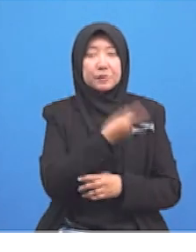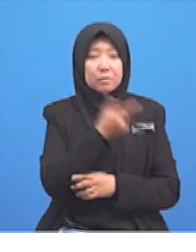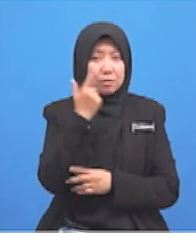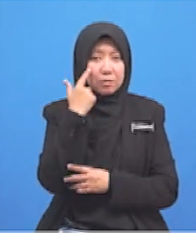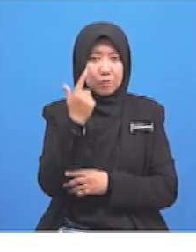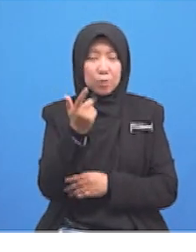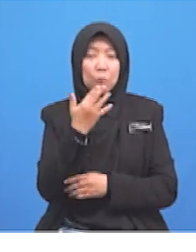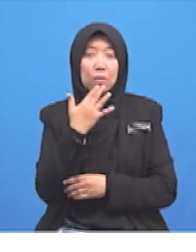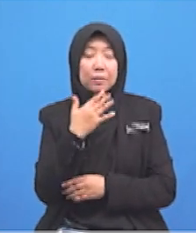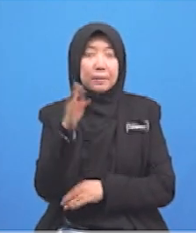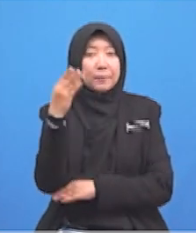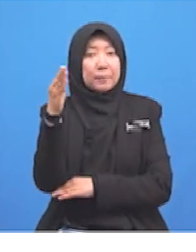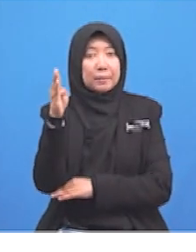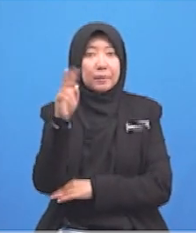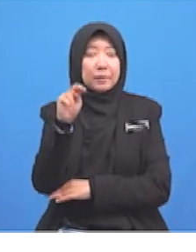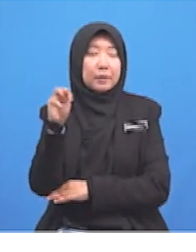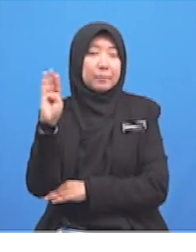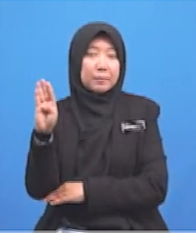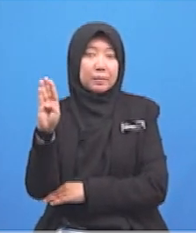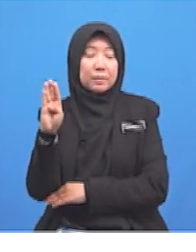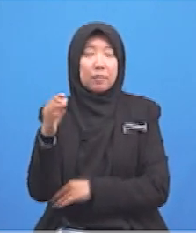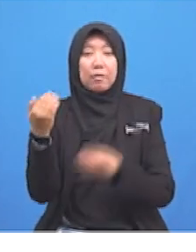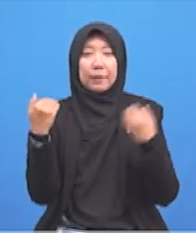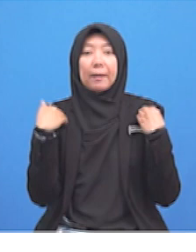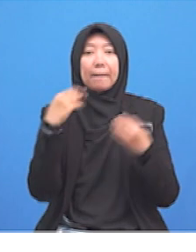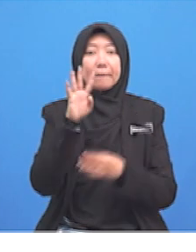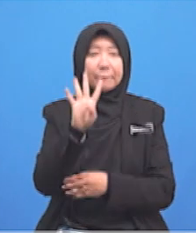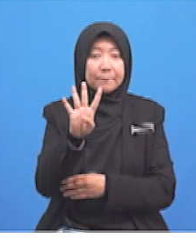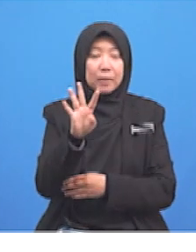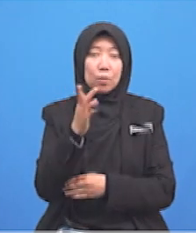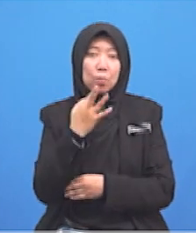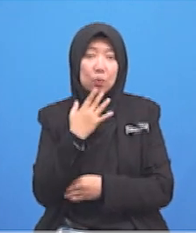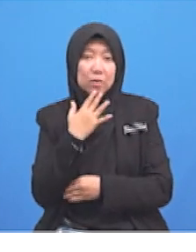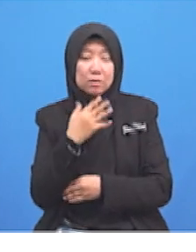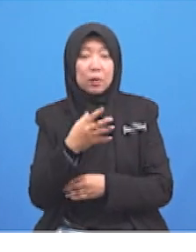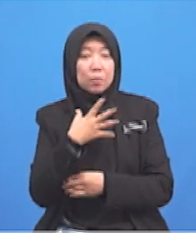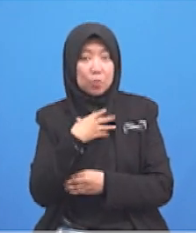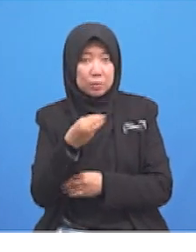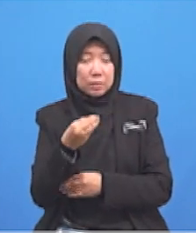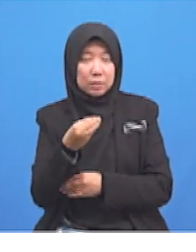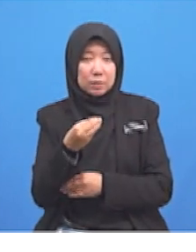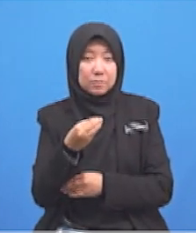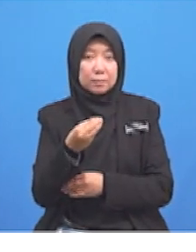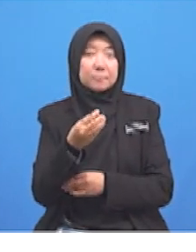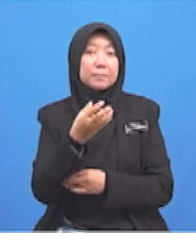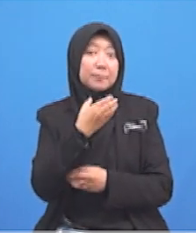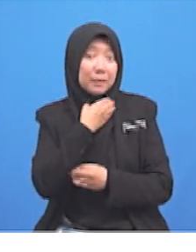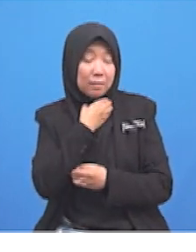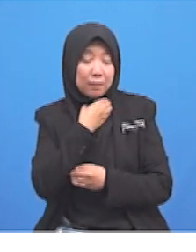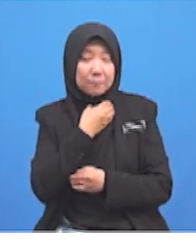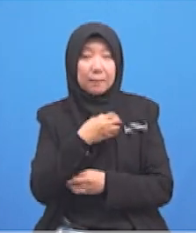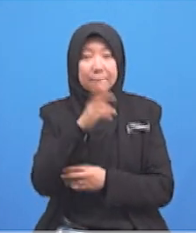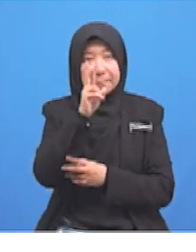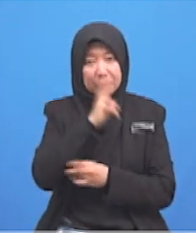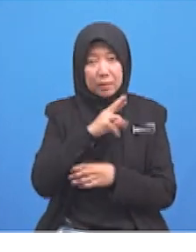warna bendera negeri-negeri Melayu Bersekutu ada 4 warna, iaitu putih mewakili Perak,